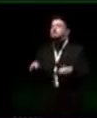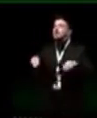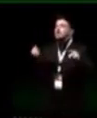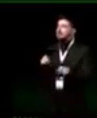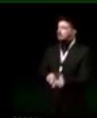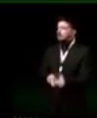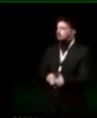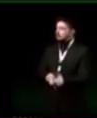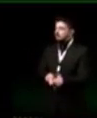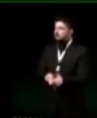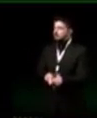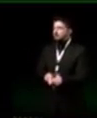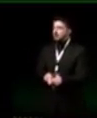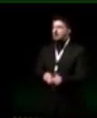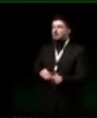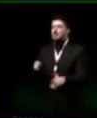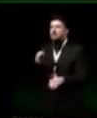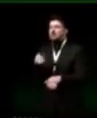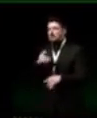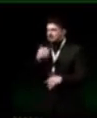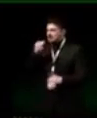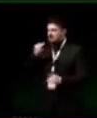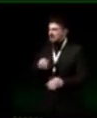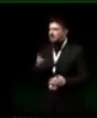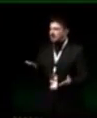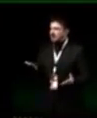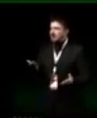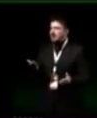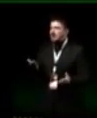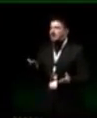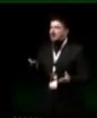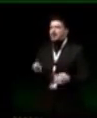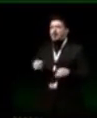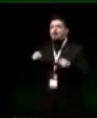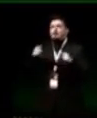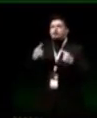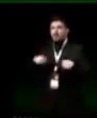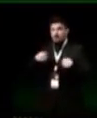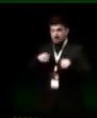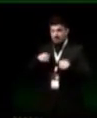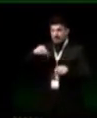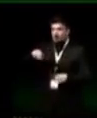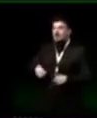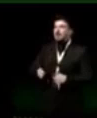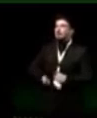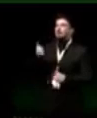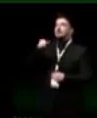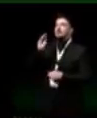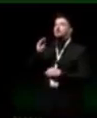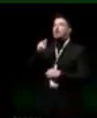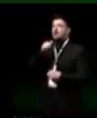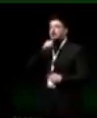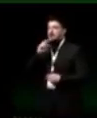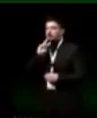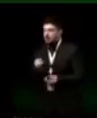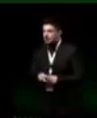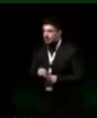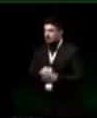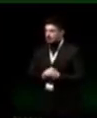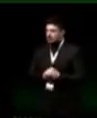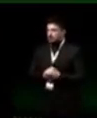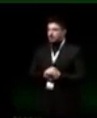inizi così? Può sembrare una domanda sterile. Per me questa è la prima domanda a cui dare una risposta, perché è la domanda di